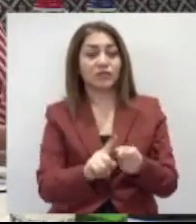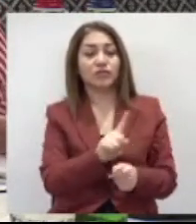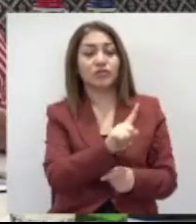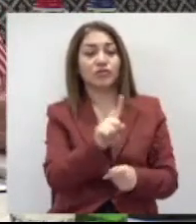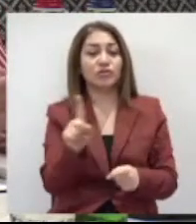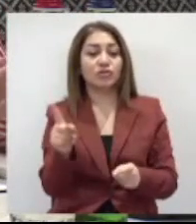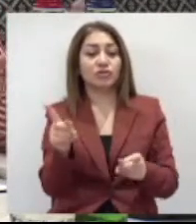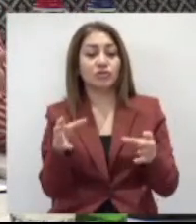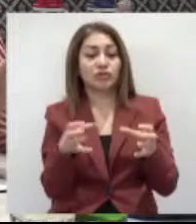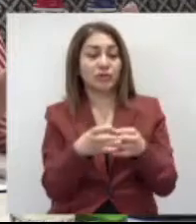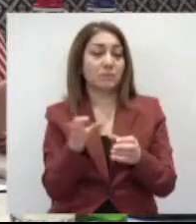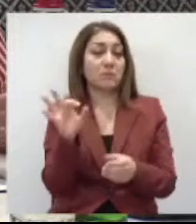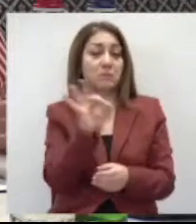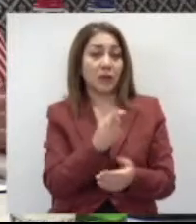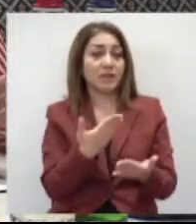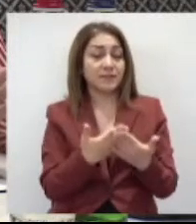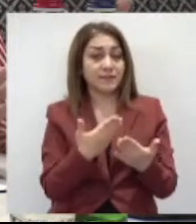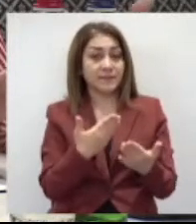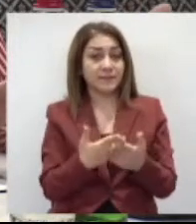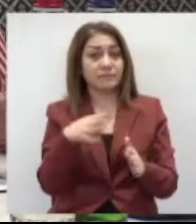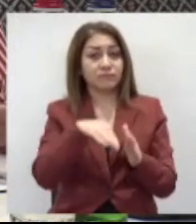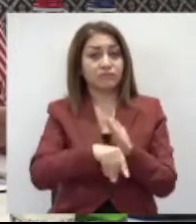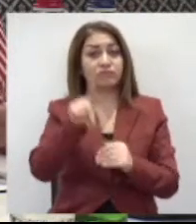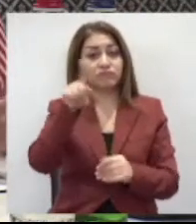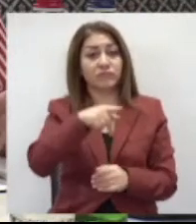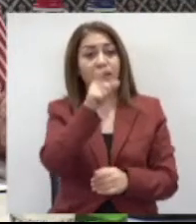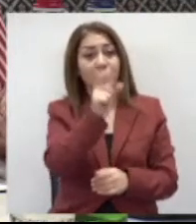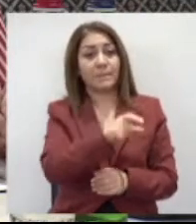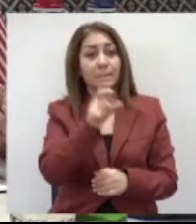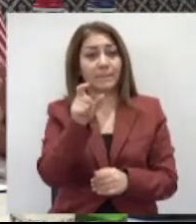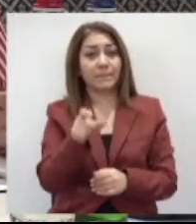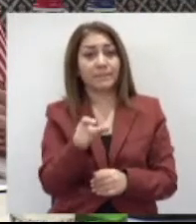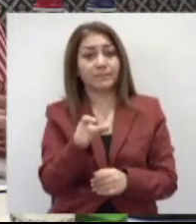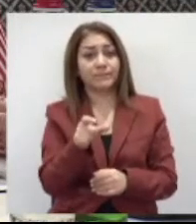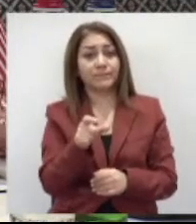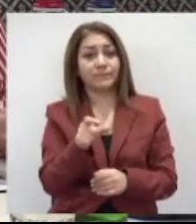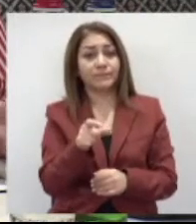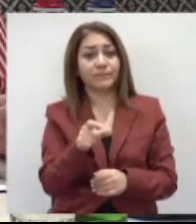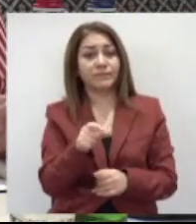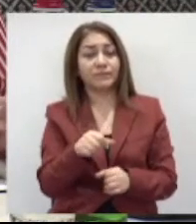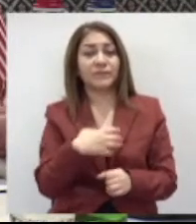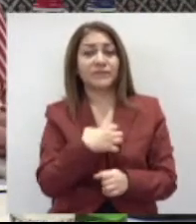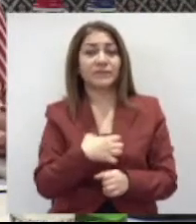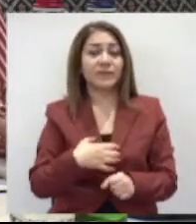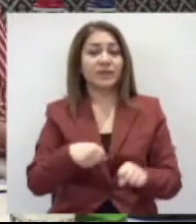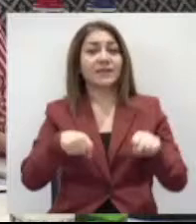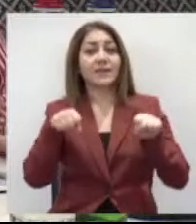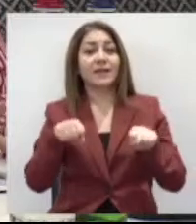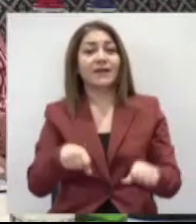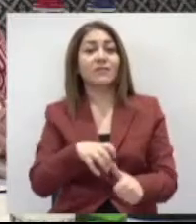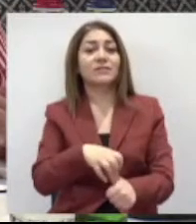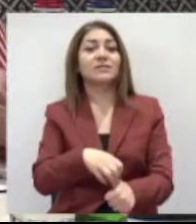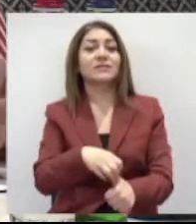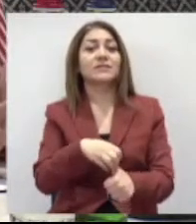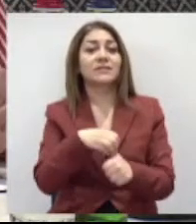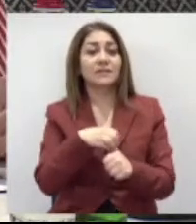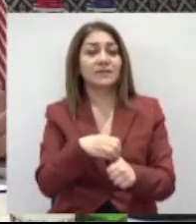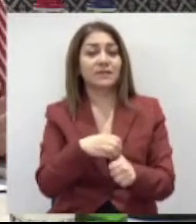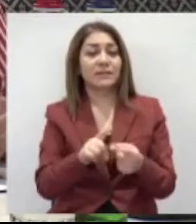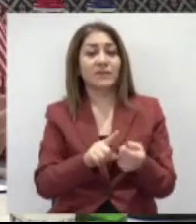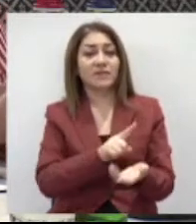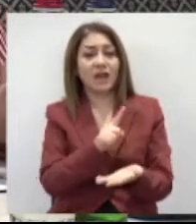ինստիտուտների մասին է, դա իր մեջ կարող է ներառել մարդու ցանկացած հիմնական իրավունքին վերաբերելի ցանկացած բնույթի